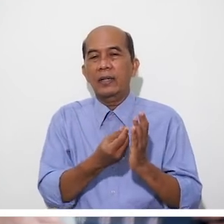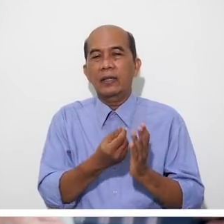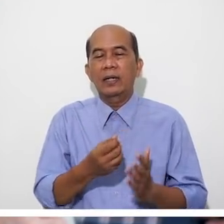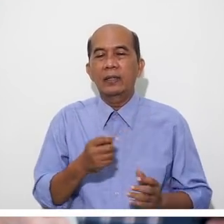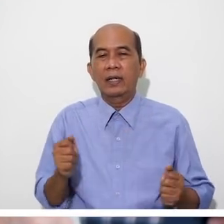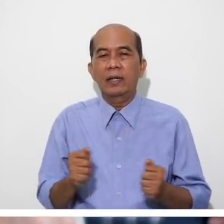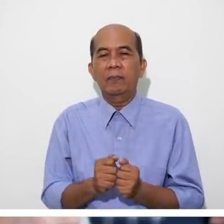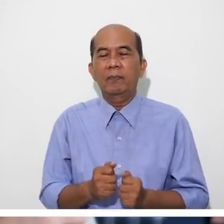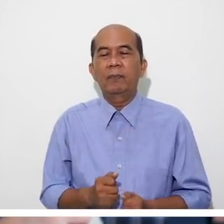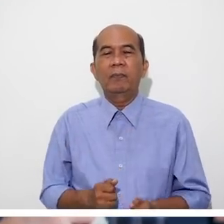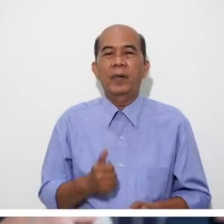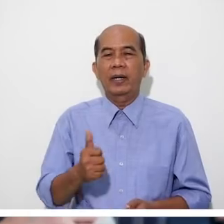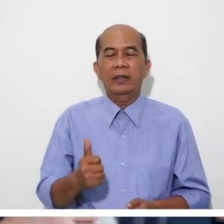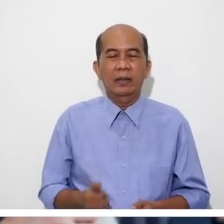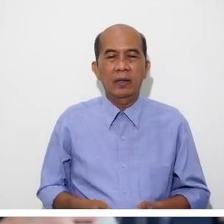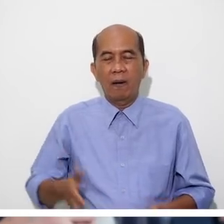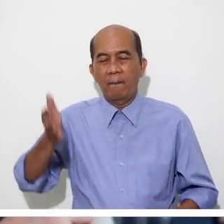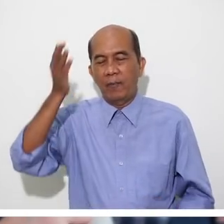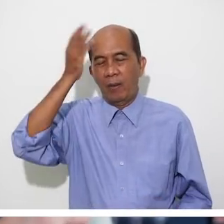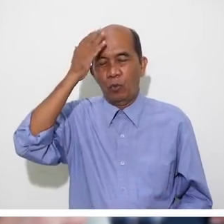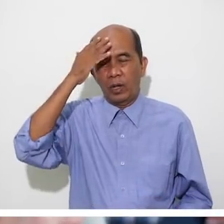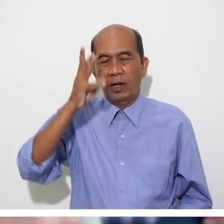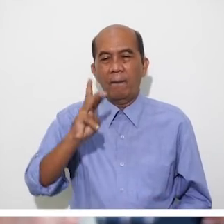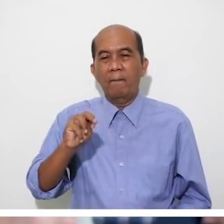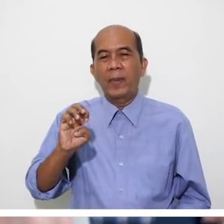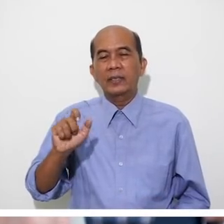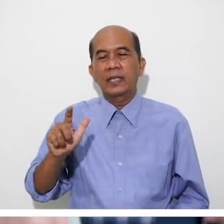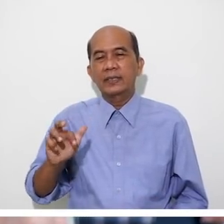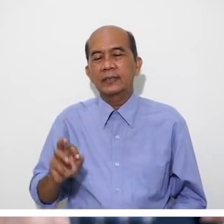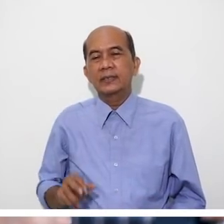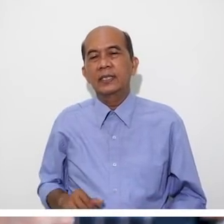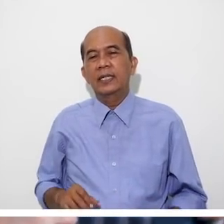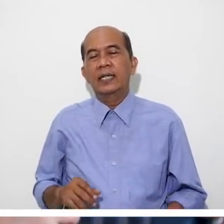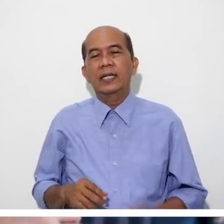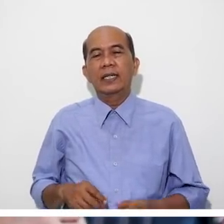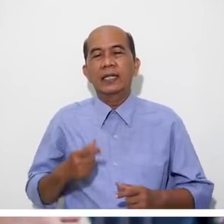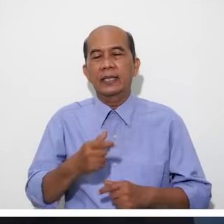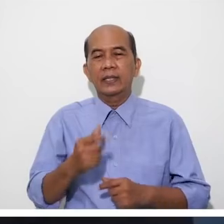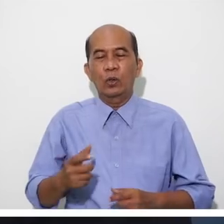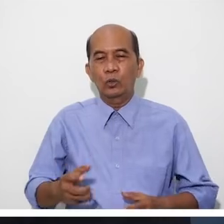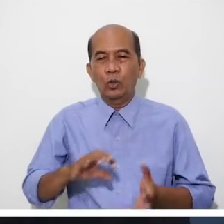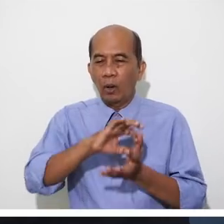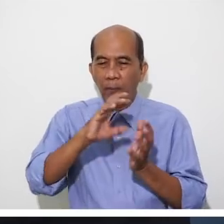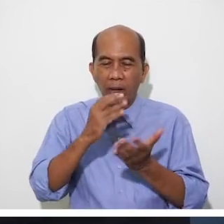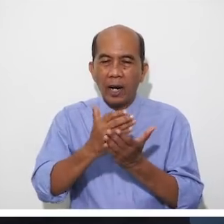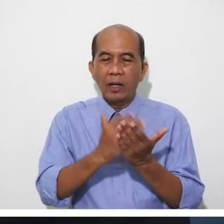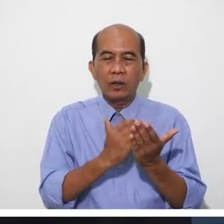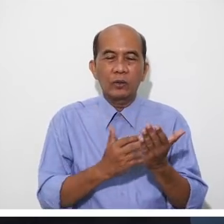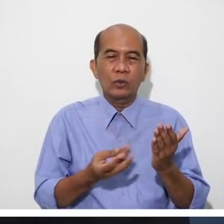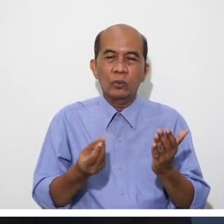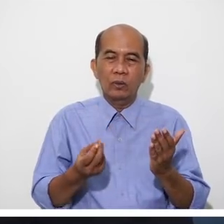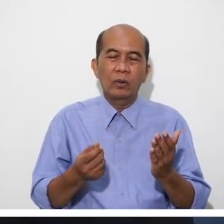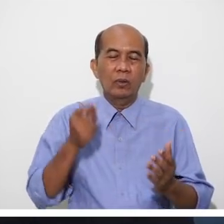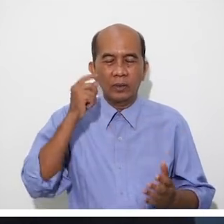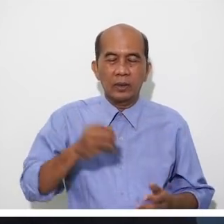Dan mampukan juga para majelis, gereja, dimanapun kami berasal untuk dapat mengelola harta yang telah kami